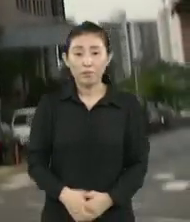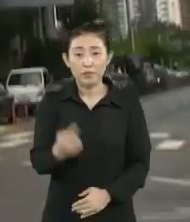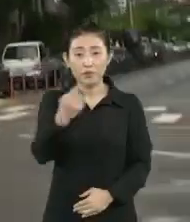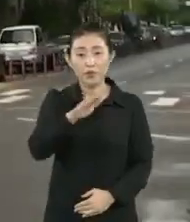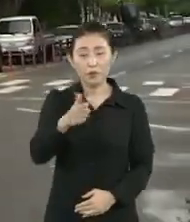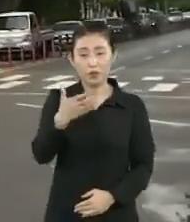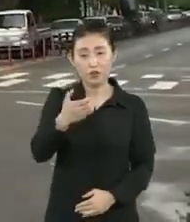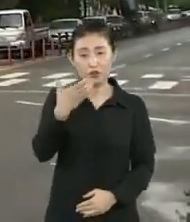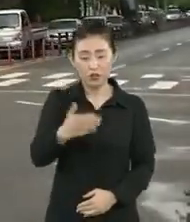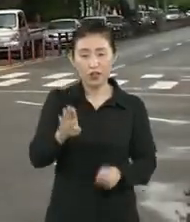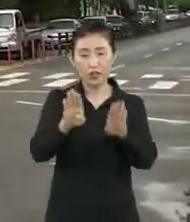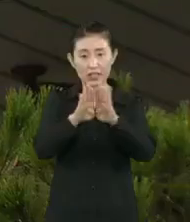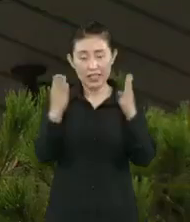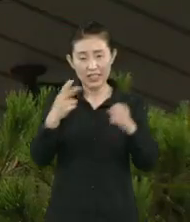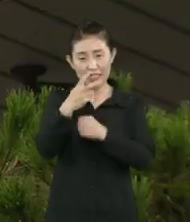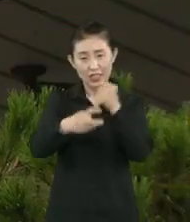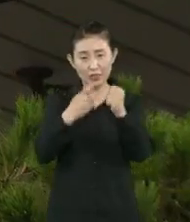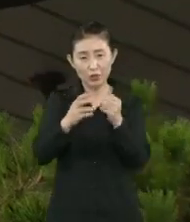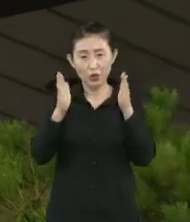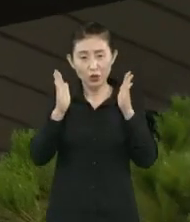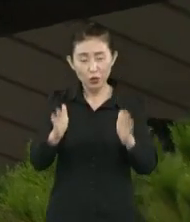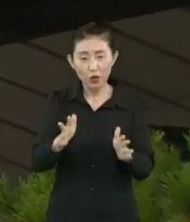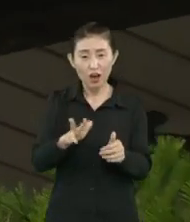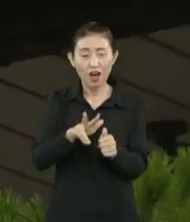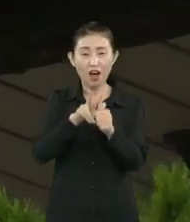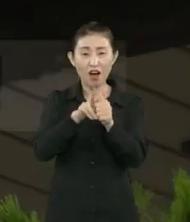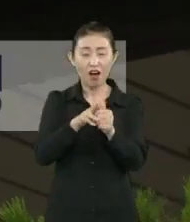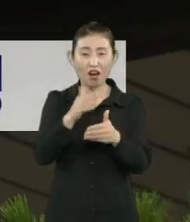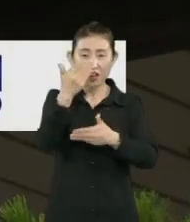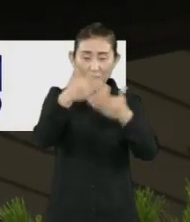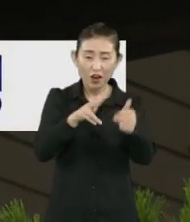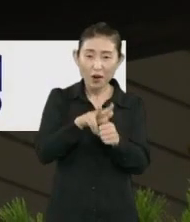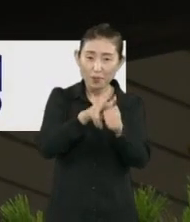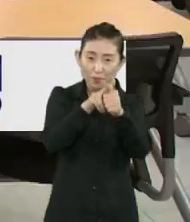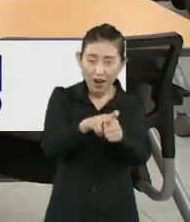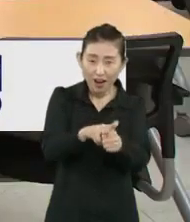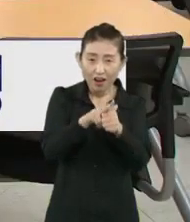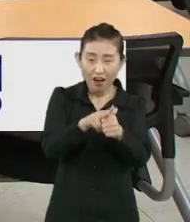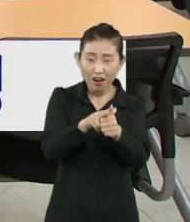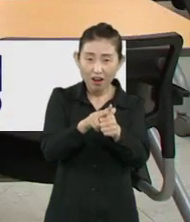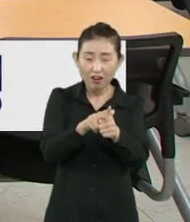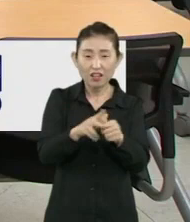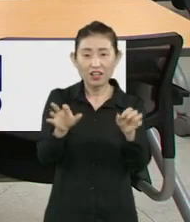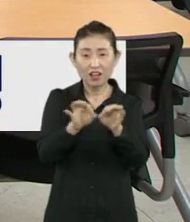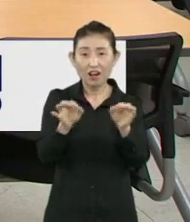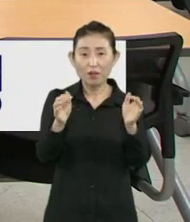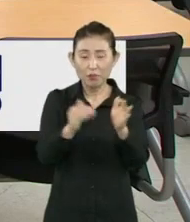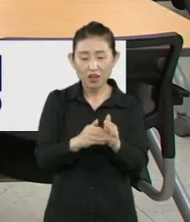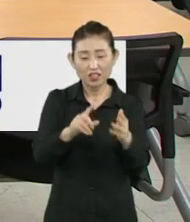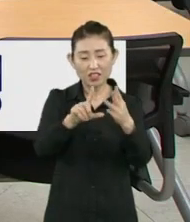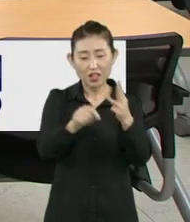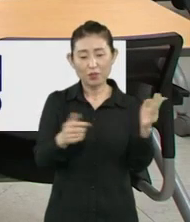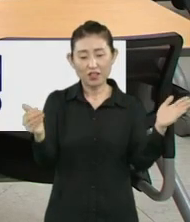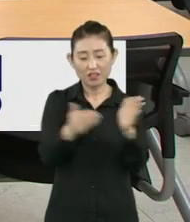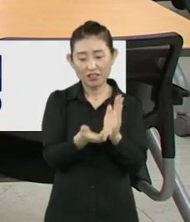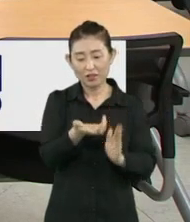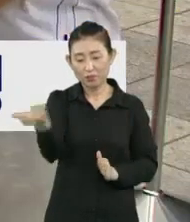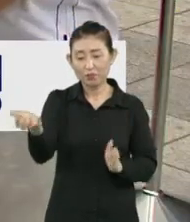1999년 개장에 20년이 넘게 운영 되다 지난 3월 영업이 종료된 대전 월평동 에 옛 화상경마장